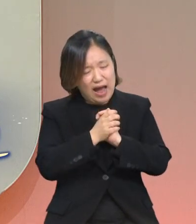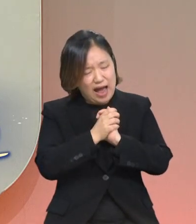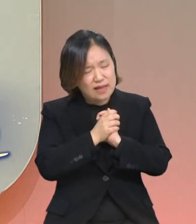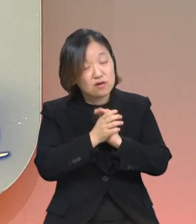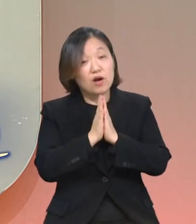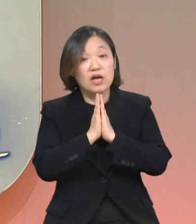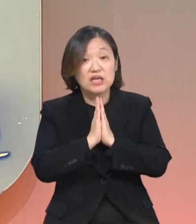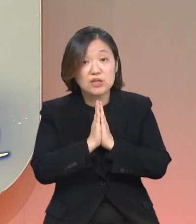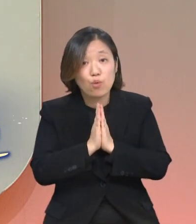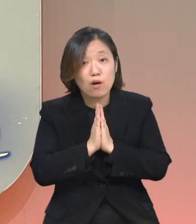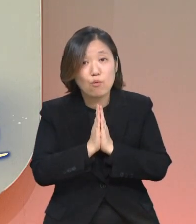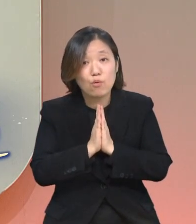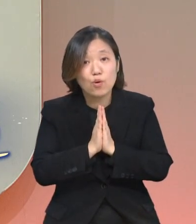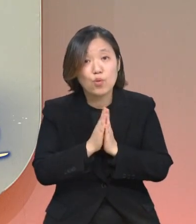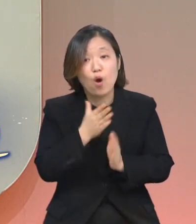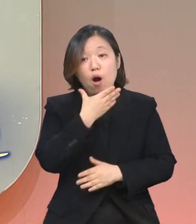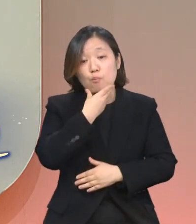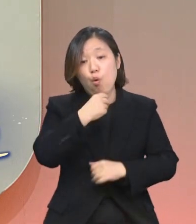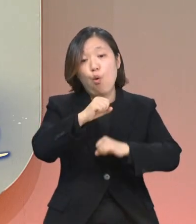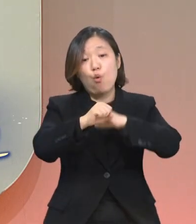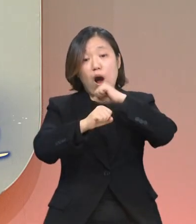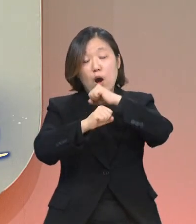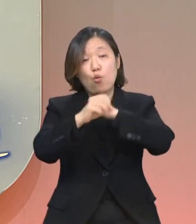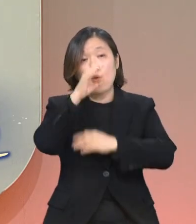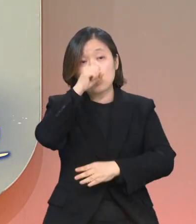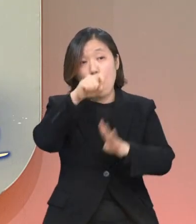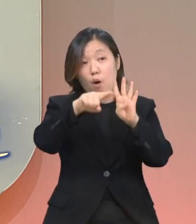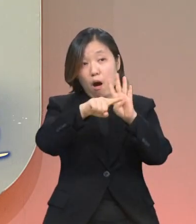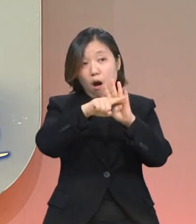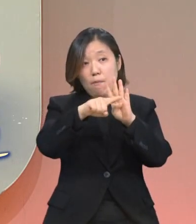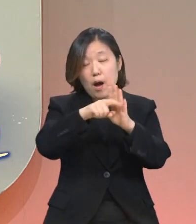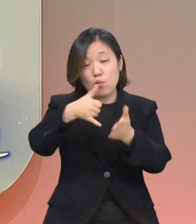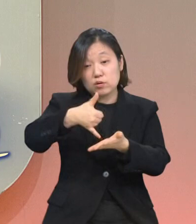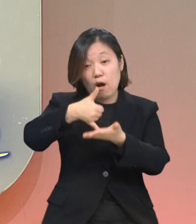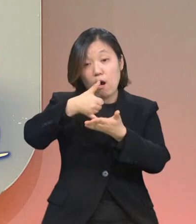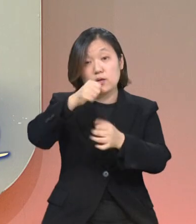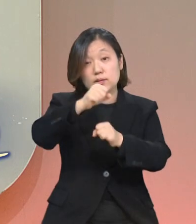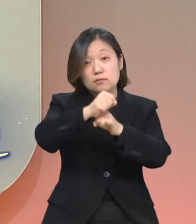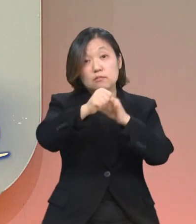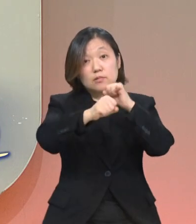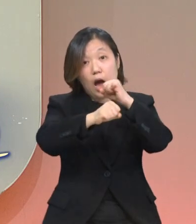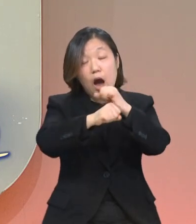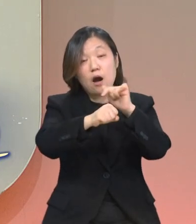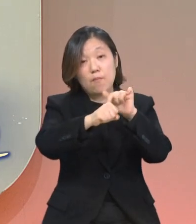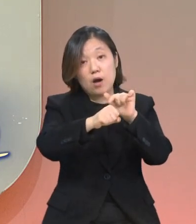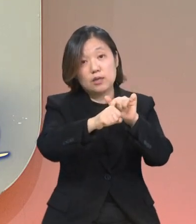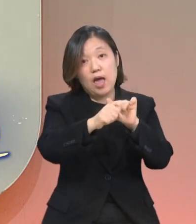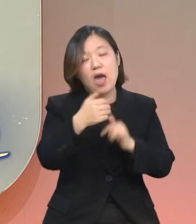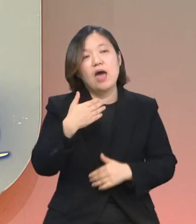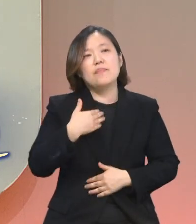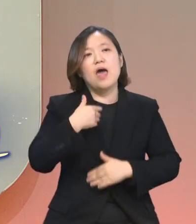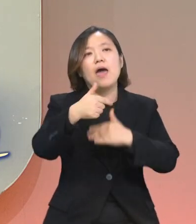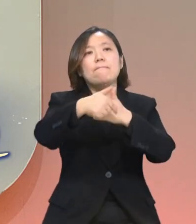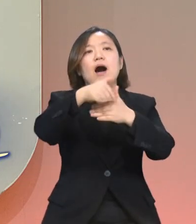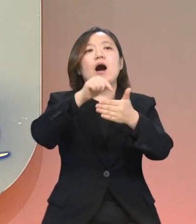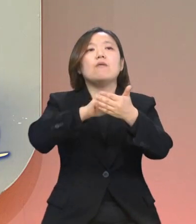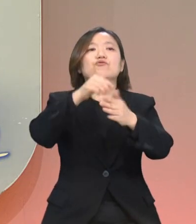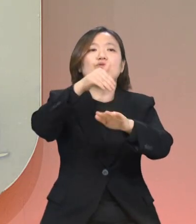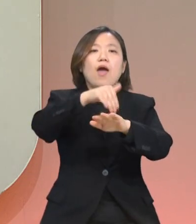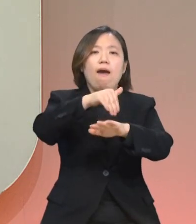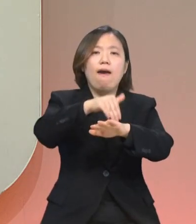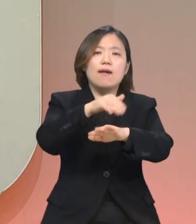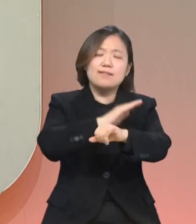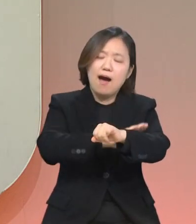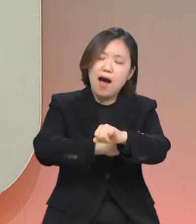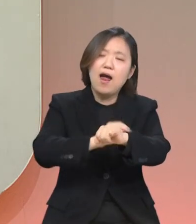간절하게 기도하고 복을 짓고 선업을 짓고 공덕을 닦으면서 내가이 마음을 잘 닦아야 되겠구나